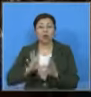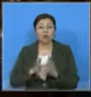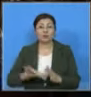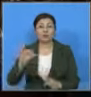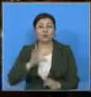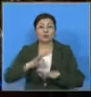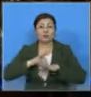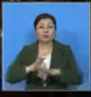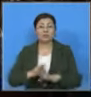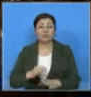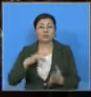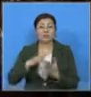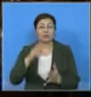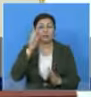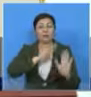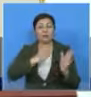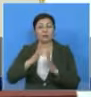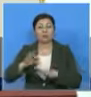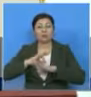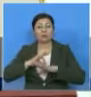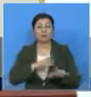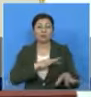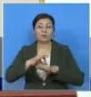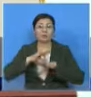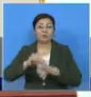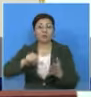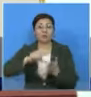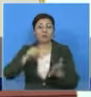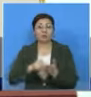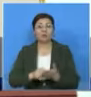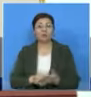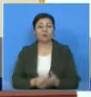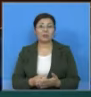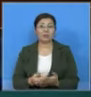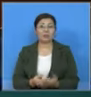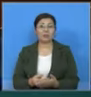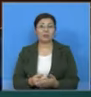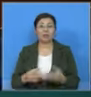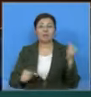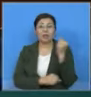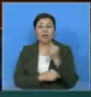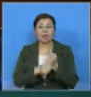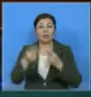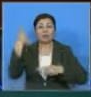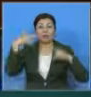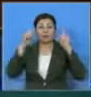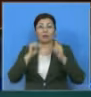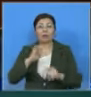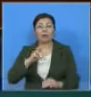провел в Центральной библиотеке. В мероприятии приняли участие поклонники литератора и коллеги по творчеству. Отметим, Айбек